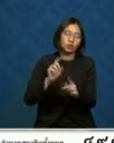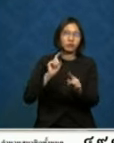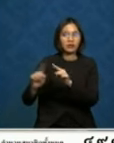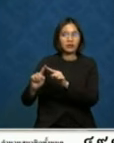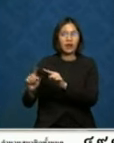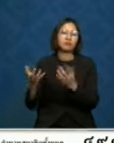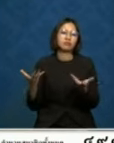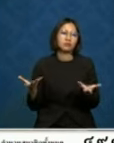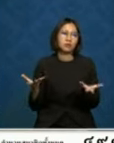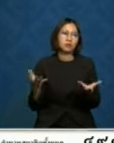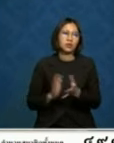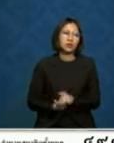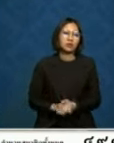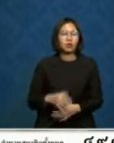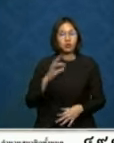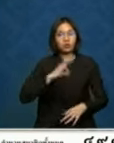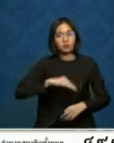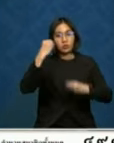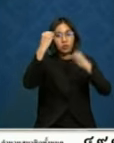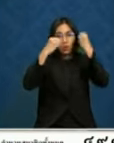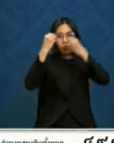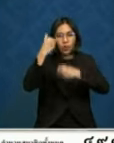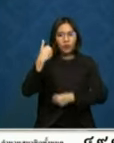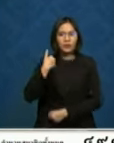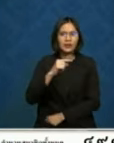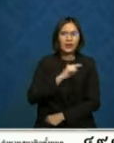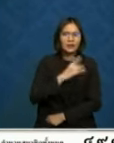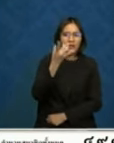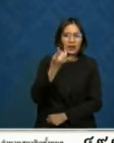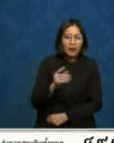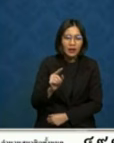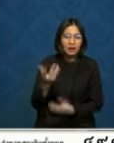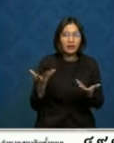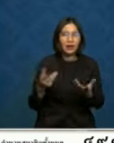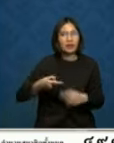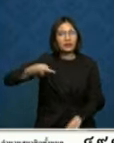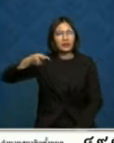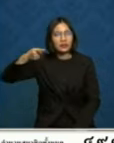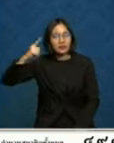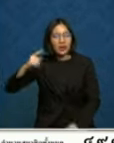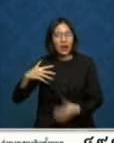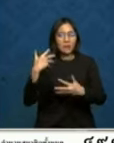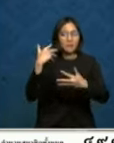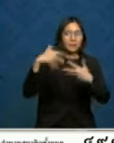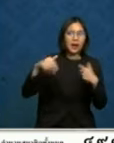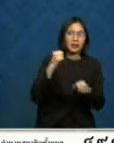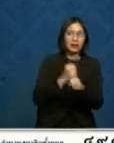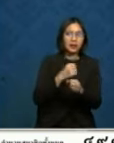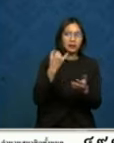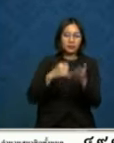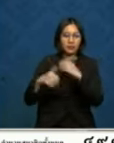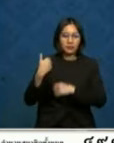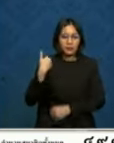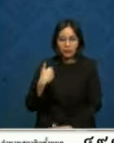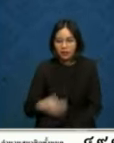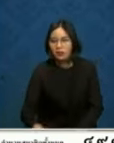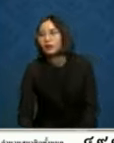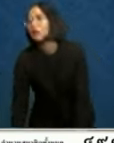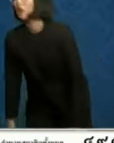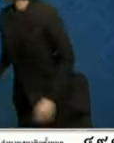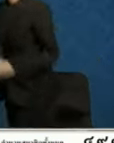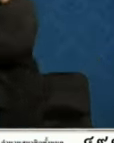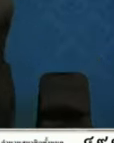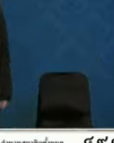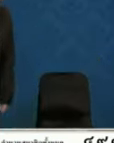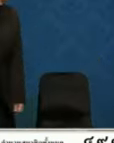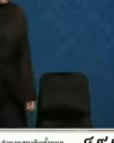กันเกิดความสับสนในหน้าที่ความรับผิดชอบนำไปสู่ความล่าช้าและความผิดพลาดในการทำงานประสิทธิภาพการทำงานล